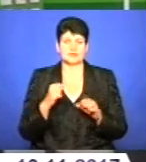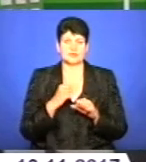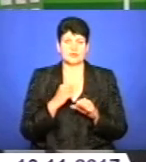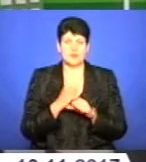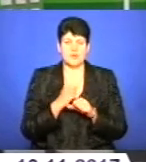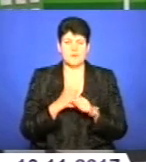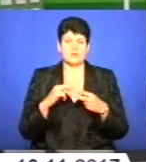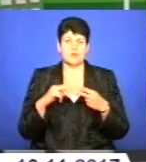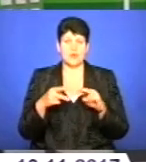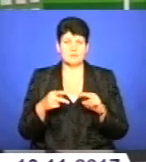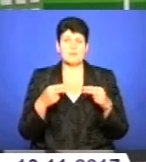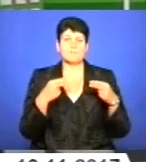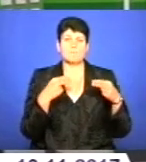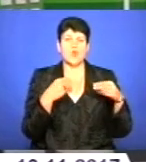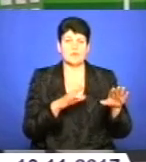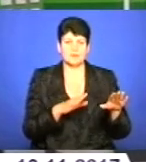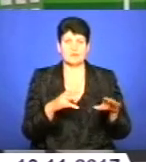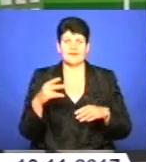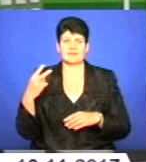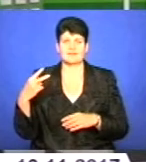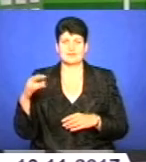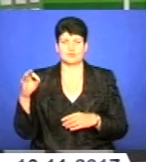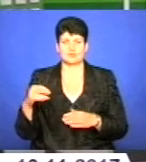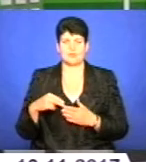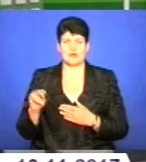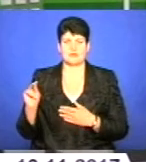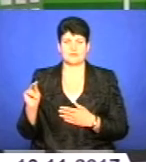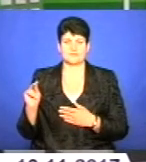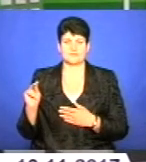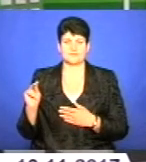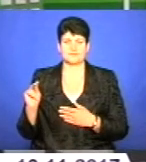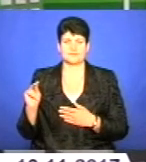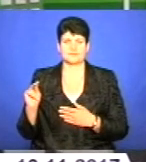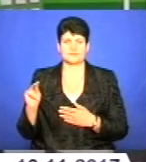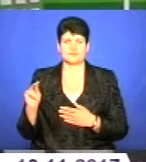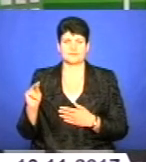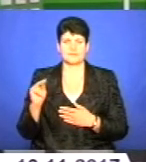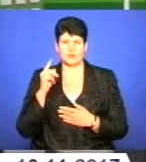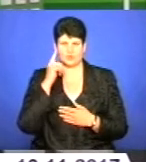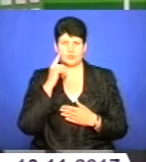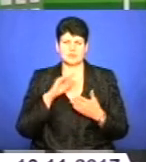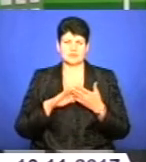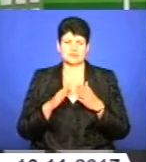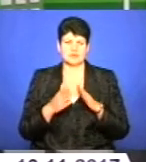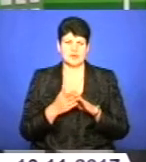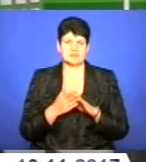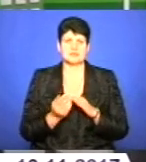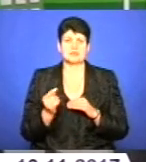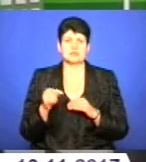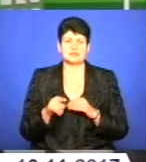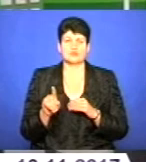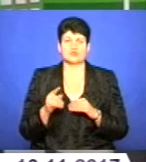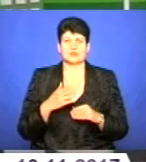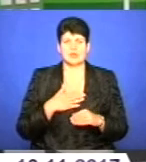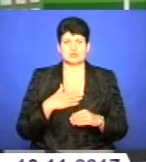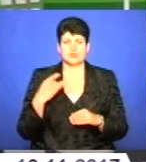операції, продають валюту в банк, а 20% лише купує. Ну, думаю, така ситуація викликана тим, що